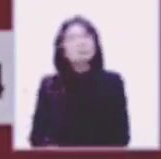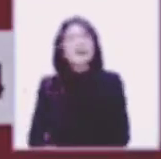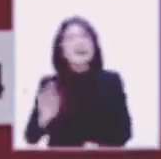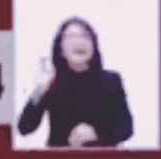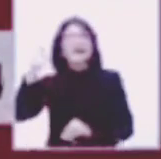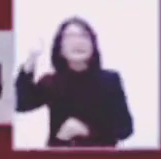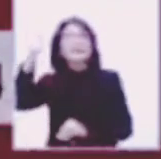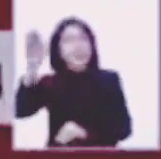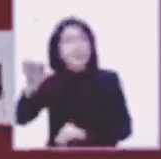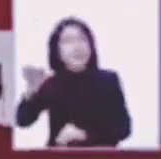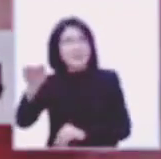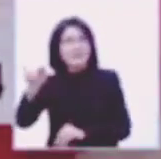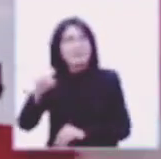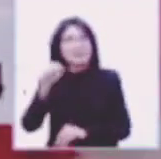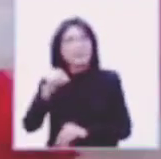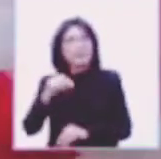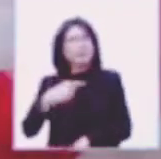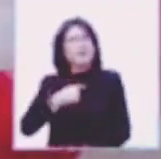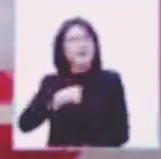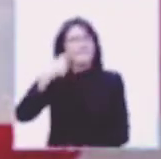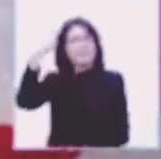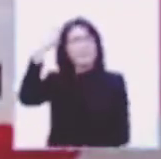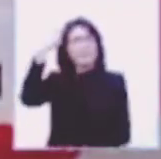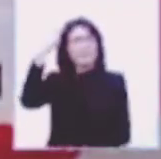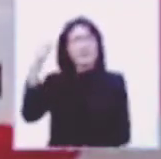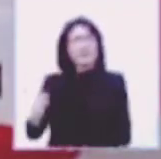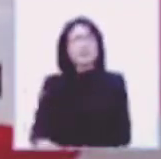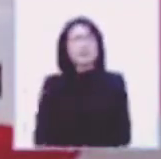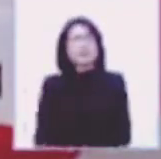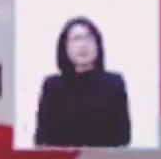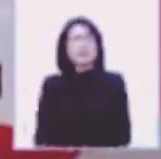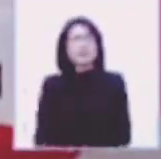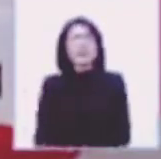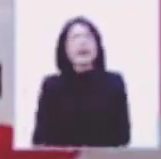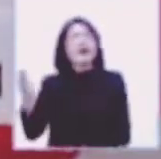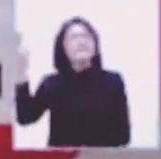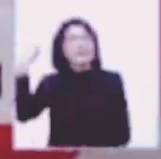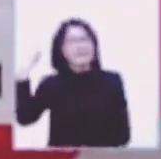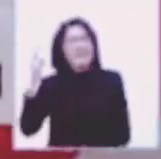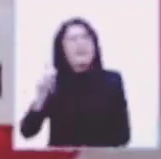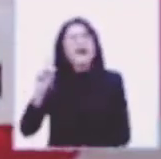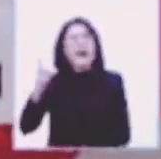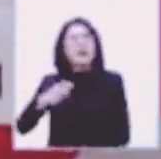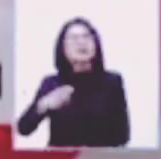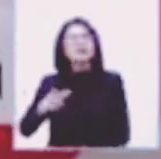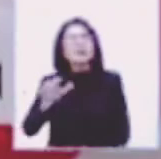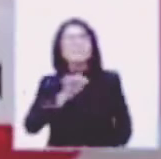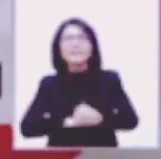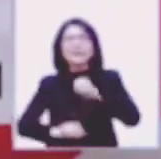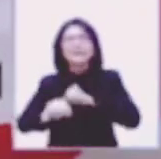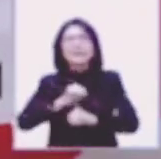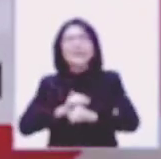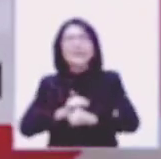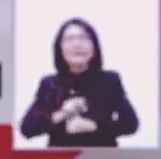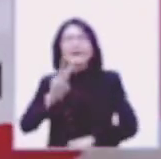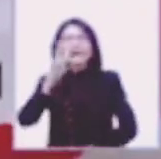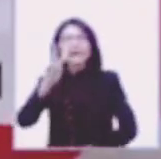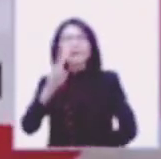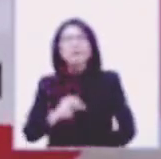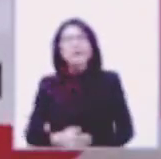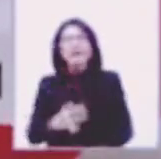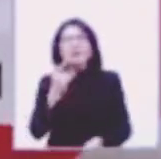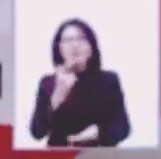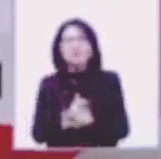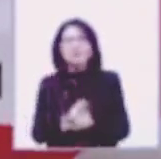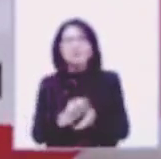ke depan itu menurut saya pemerintah perlu melaksanakan 2 putusan